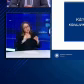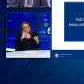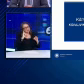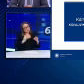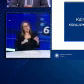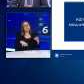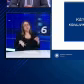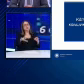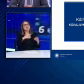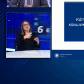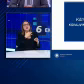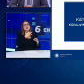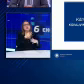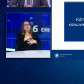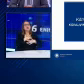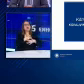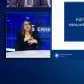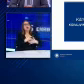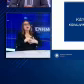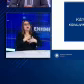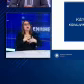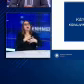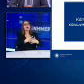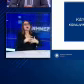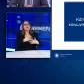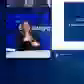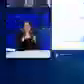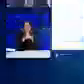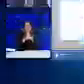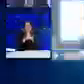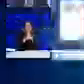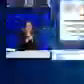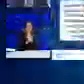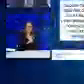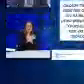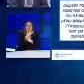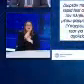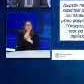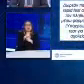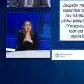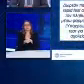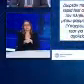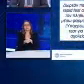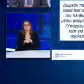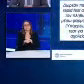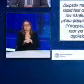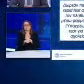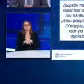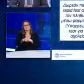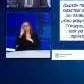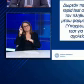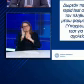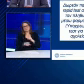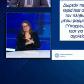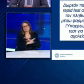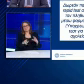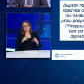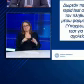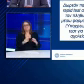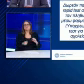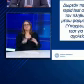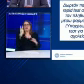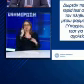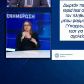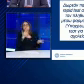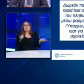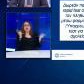όλοι χρειαζόμαστε για να έχουμε υψηλότερη συμμόρφωση. Για να αντιμετωπίσουμε αυτή την κατάσταση, προσθέτουμε συνεχώς νέα όπλα